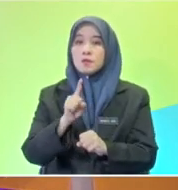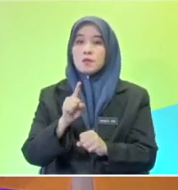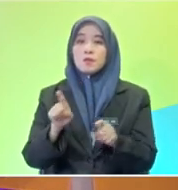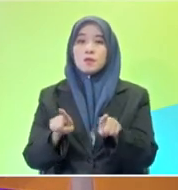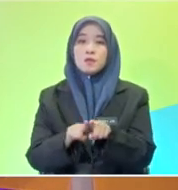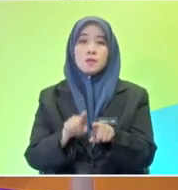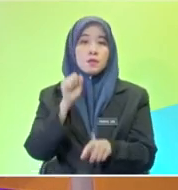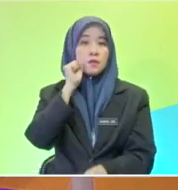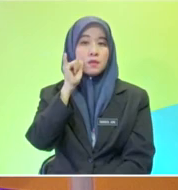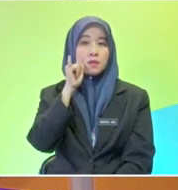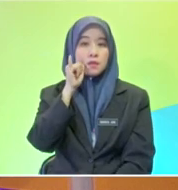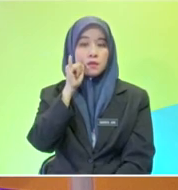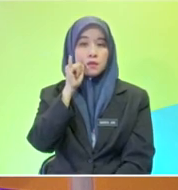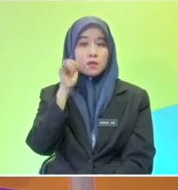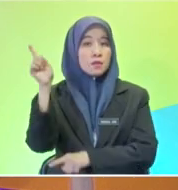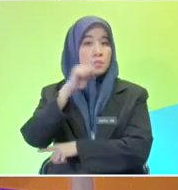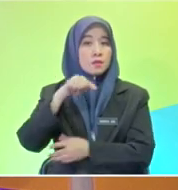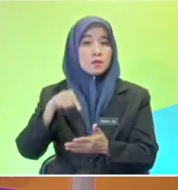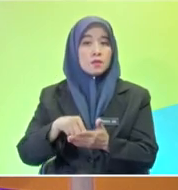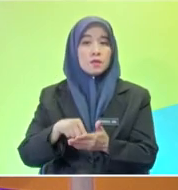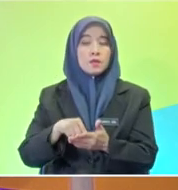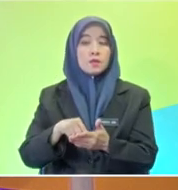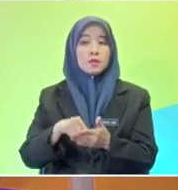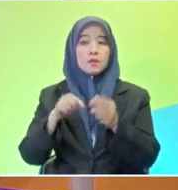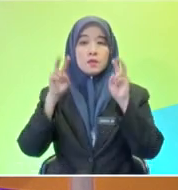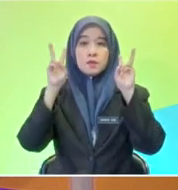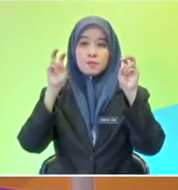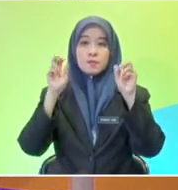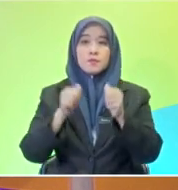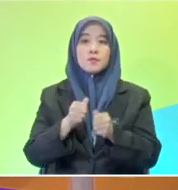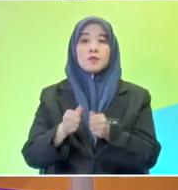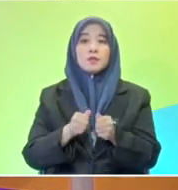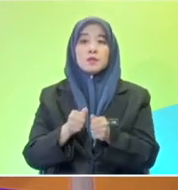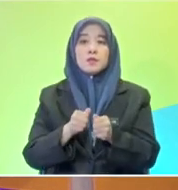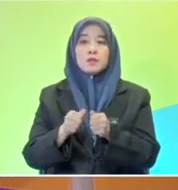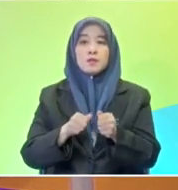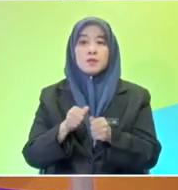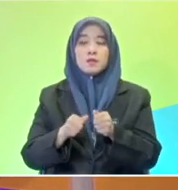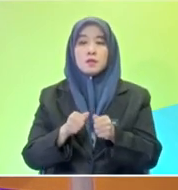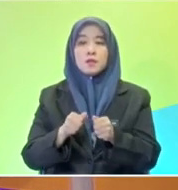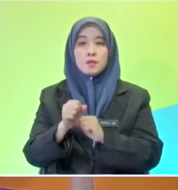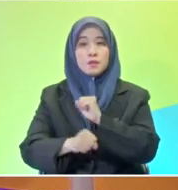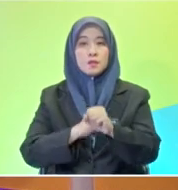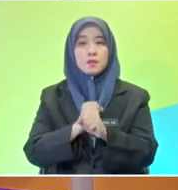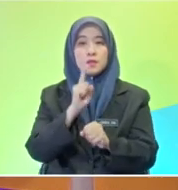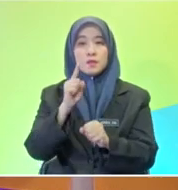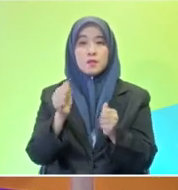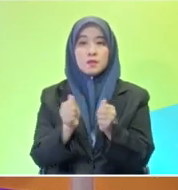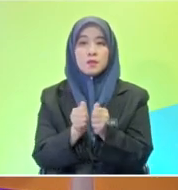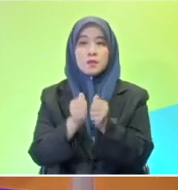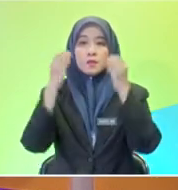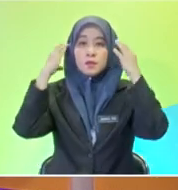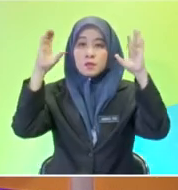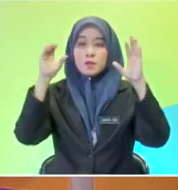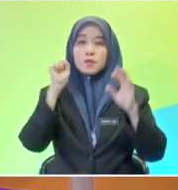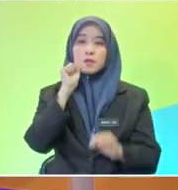Syafiqah Farahin. Dan hari ini mata pelajaran kita ialah Sains Tahun 1 bersama cikgu kita yang sebentar